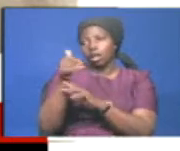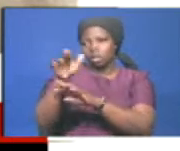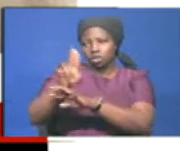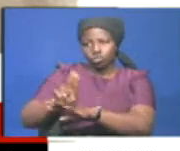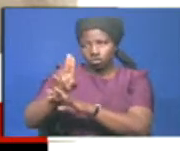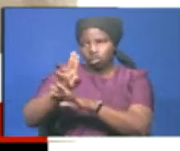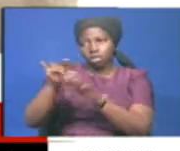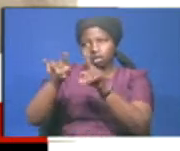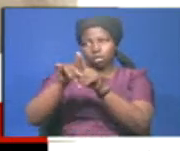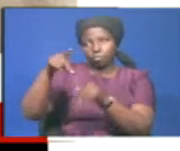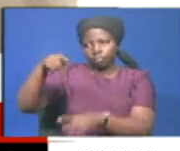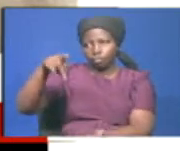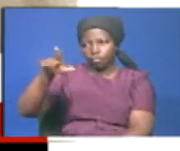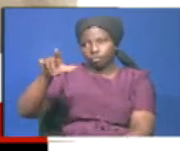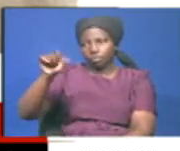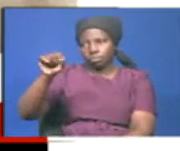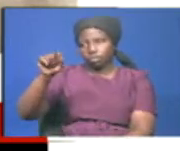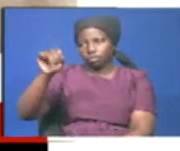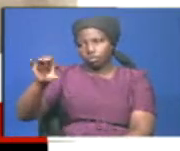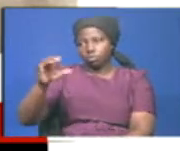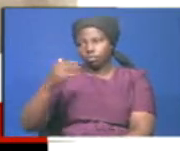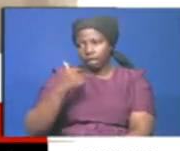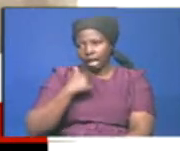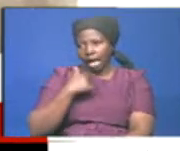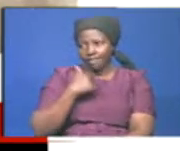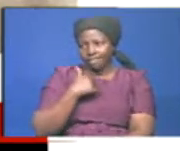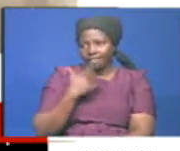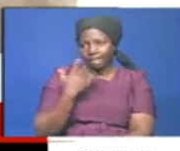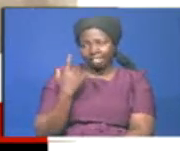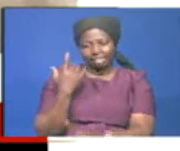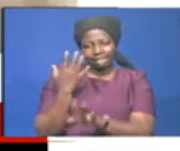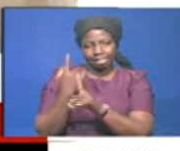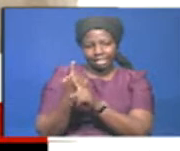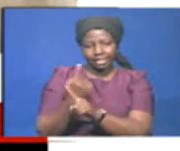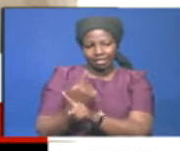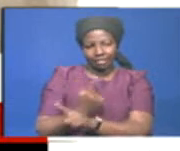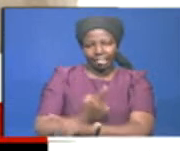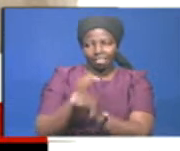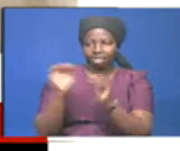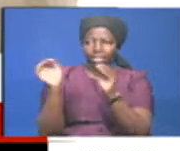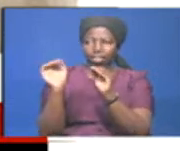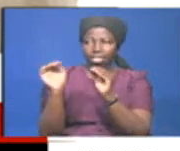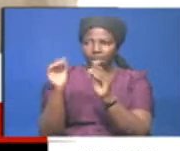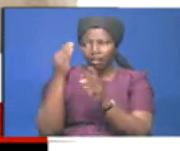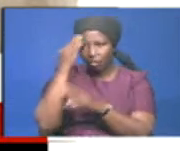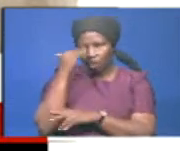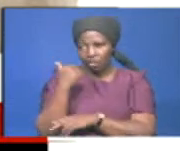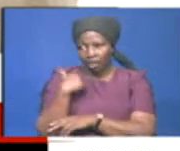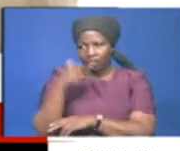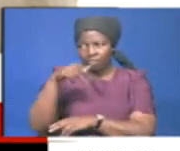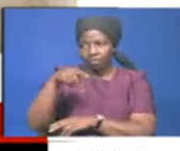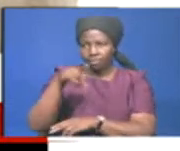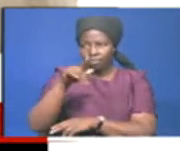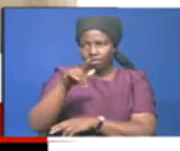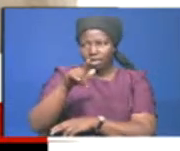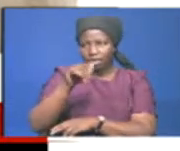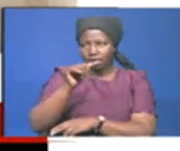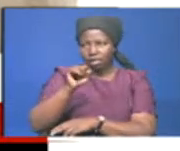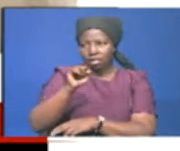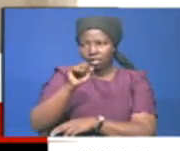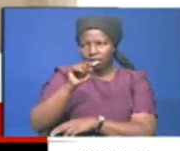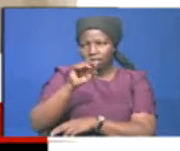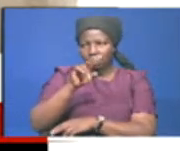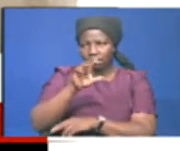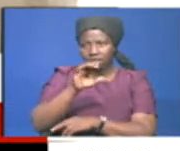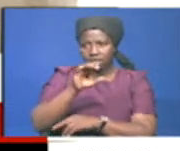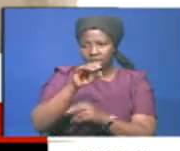hiyo plastiki yenyewe iko na haina tofauti tofauti. Kwa mfano, kuna plastic tunaita PVC, kuna plastic